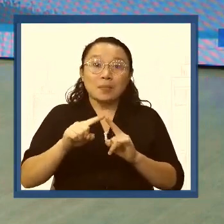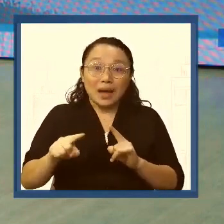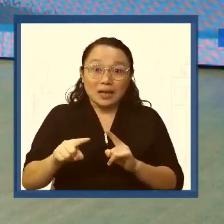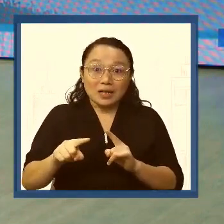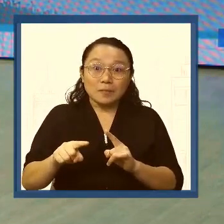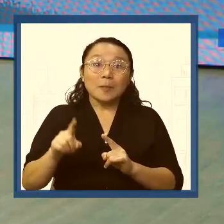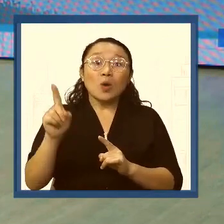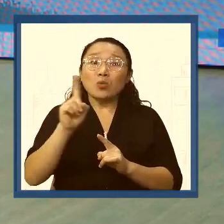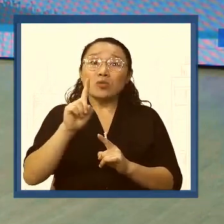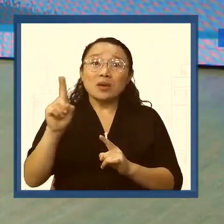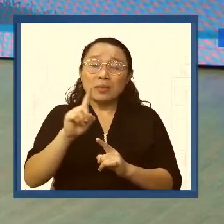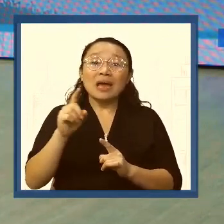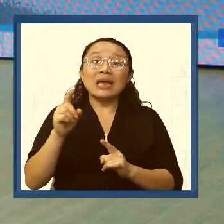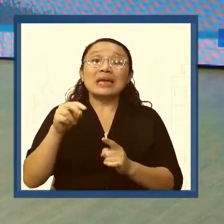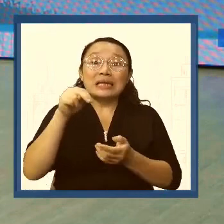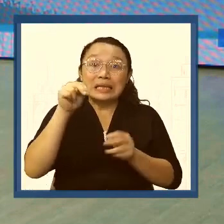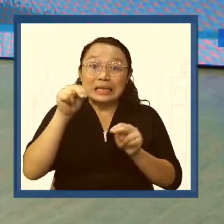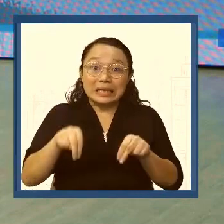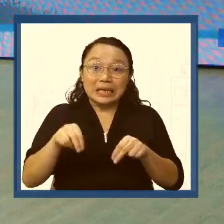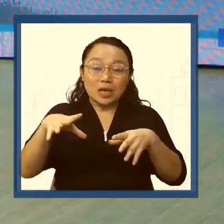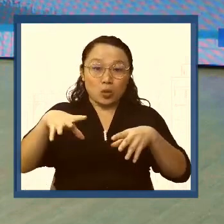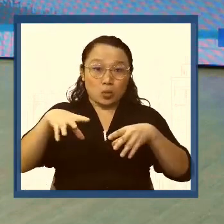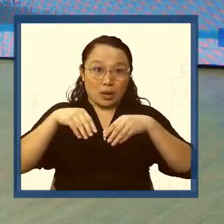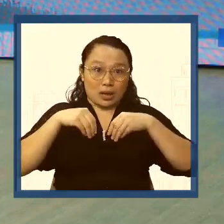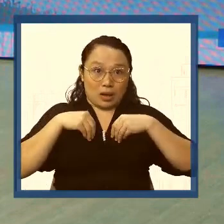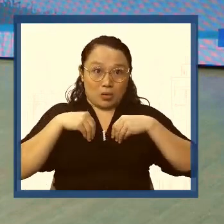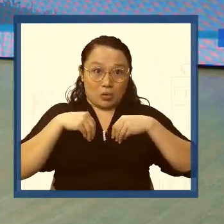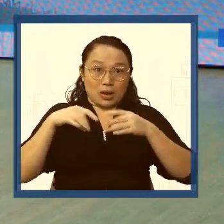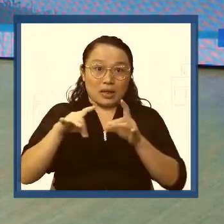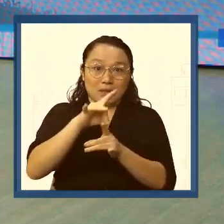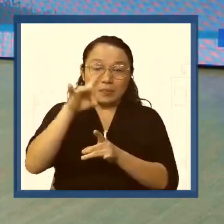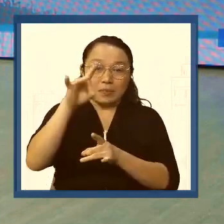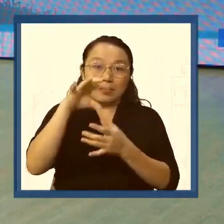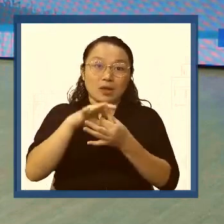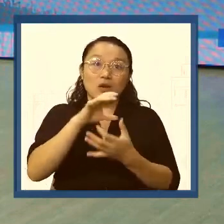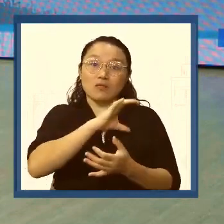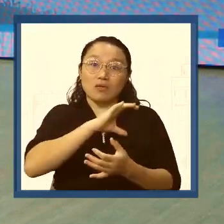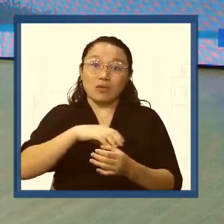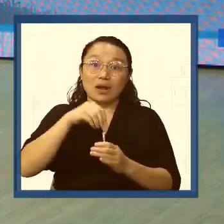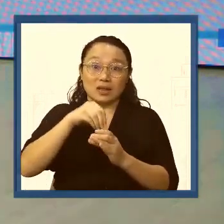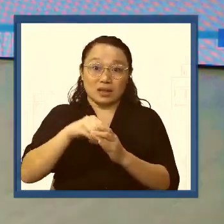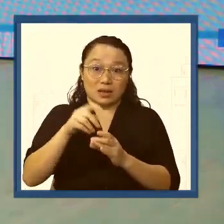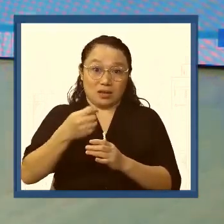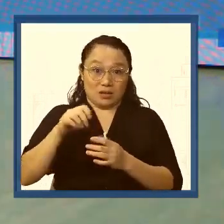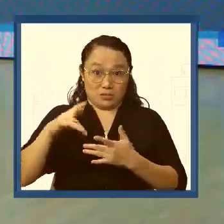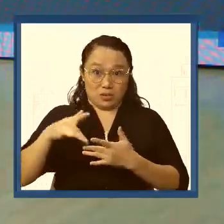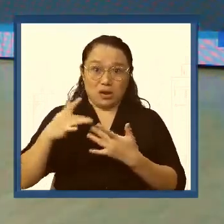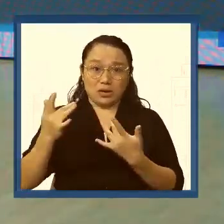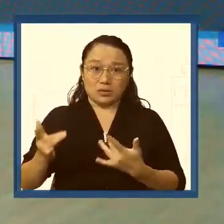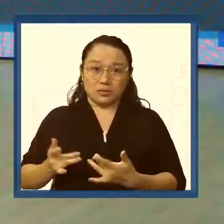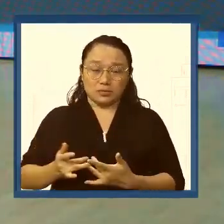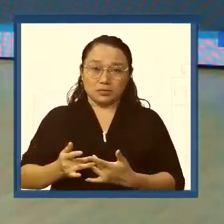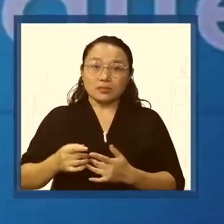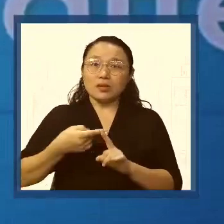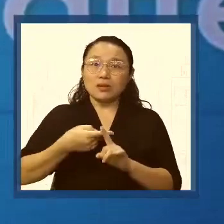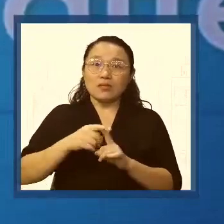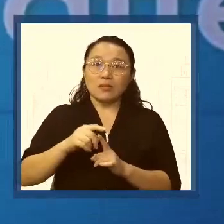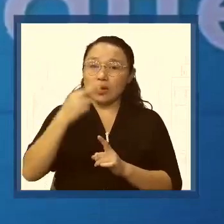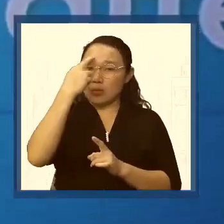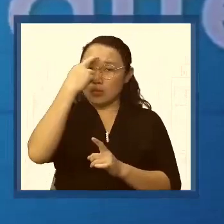man ang kinahanglan nga atong madawat ang balang espiritu ni Kristo diha sa atong kasing-kasing makaisuna. So malapas sa